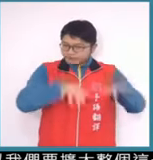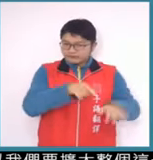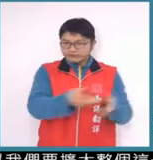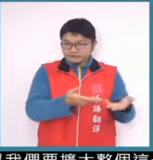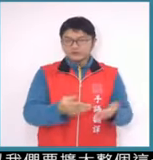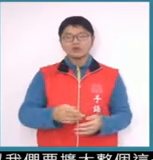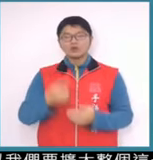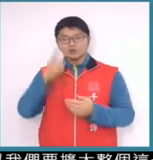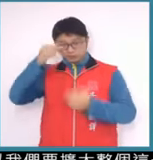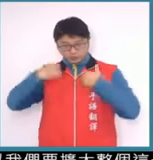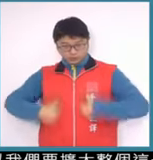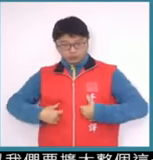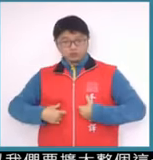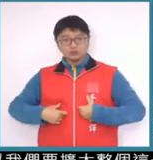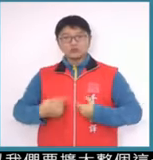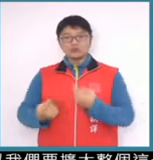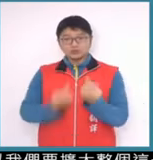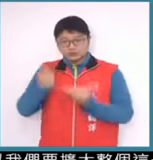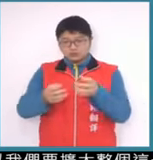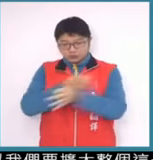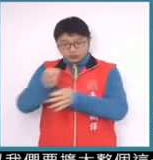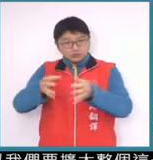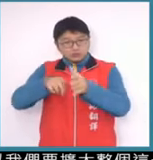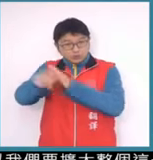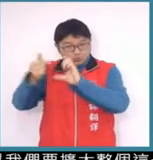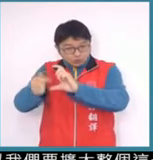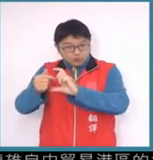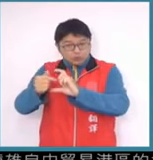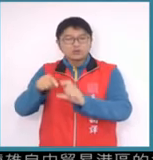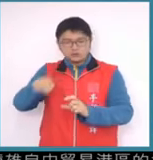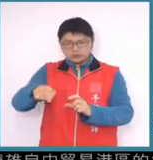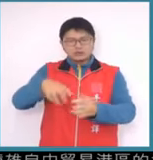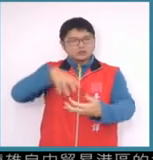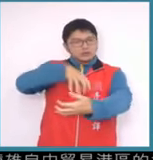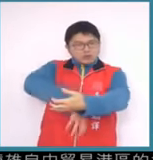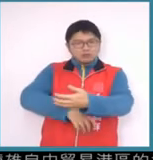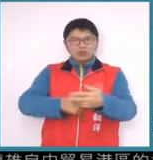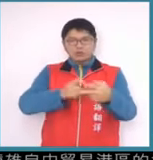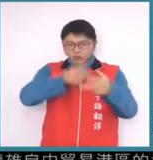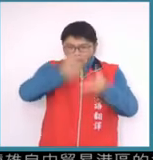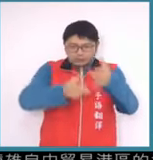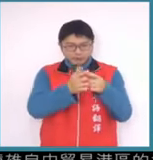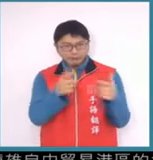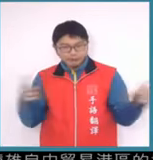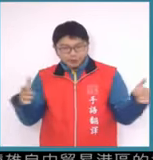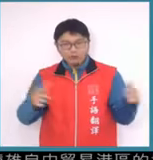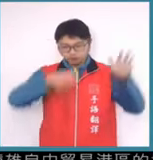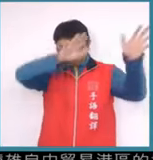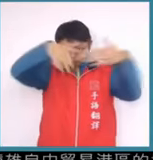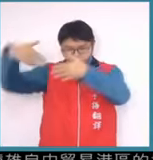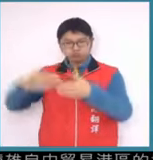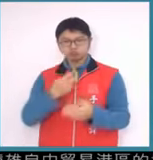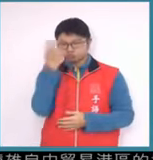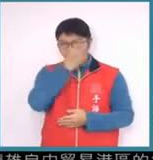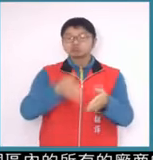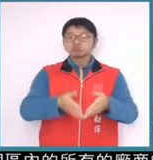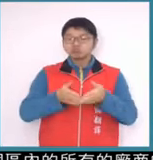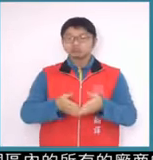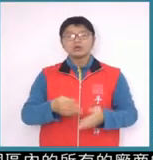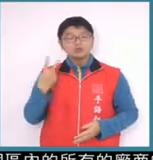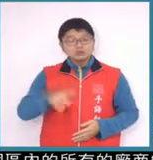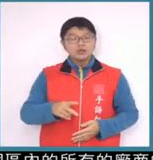雄自由贸易港区的厂这个区内的所有的厂商的员工采检，那另外区外的